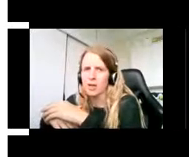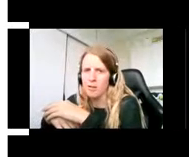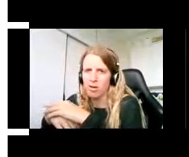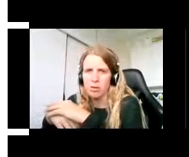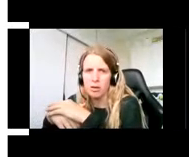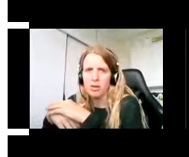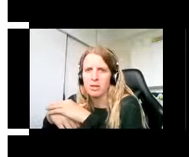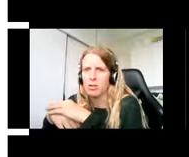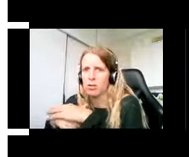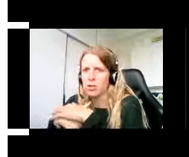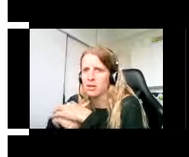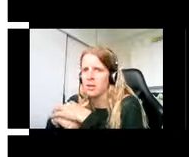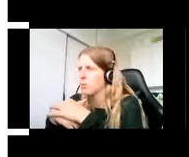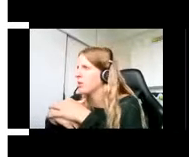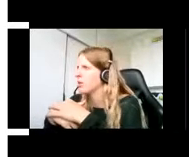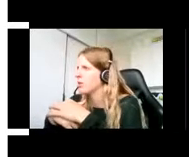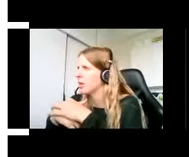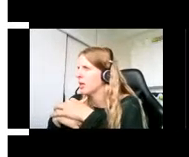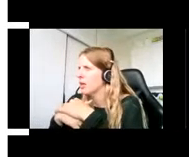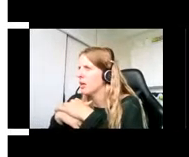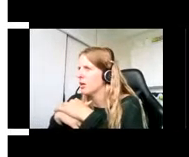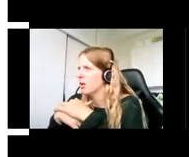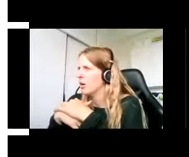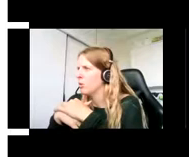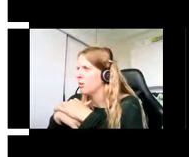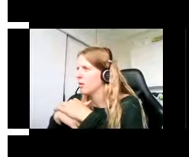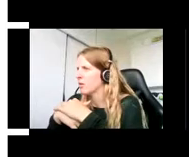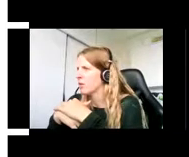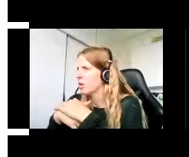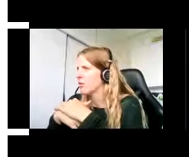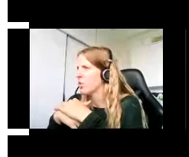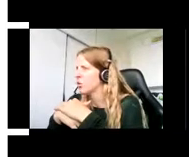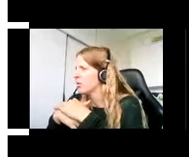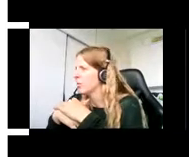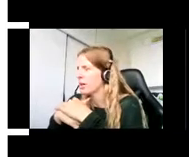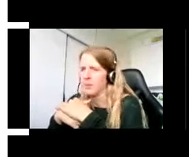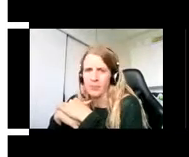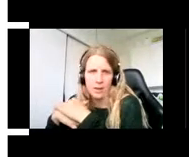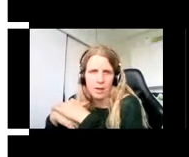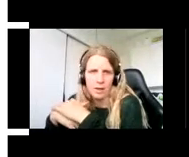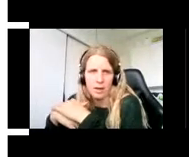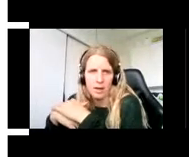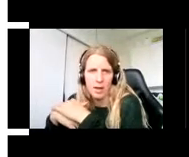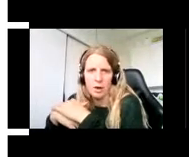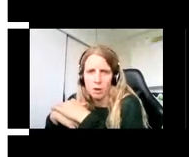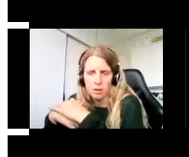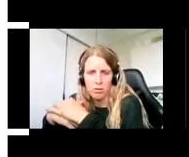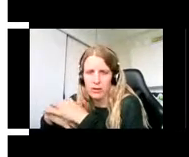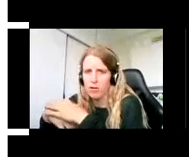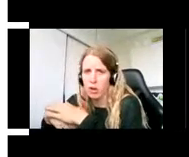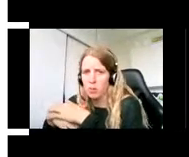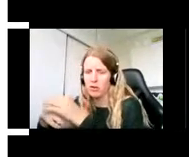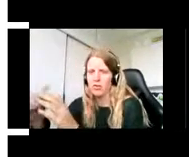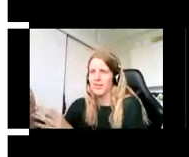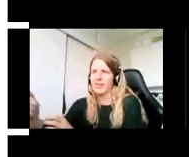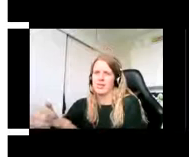Wijzigingen kunnen altijd gebeuren als evoluties niet positief zijn. Daar willen we zeker en vast jullie bewust van maken. Goed,